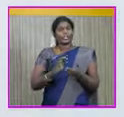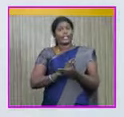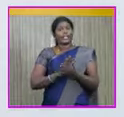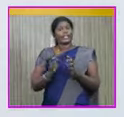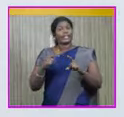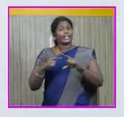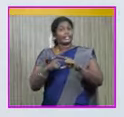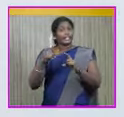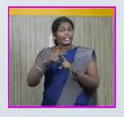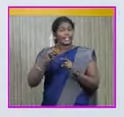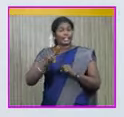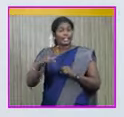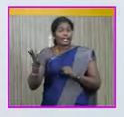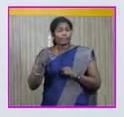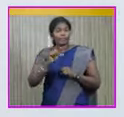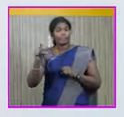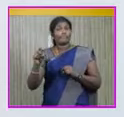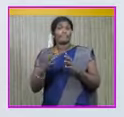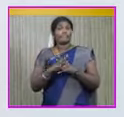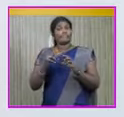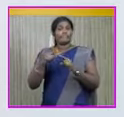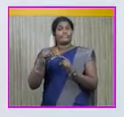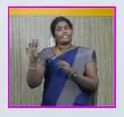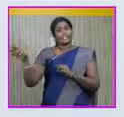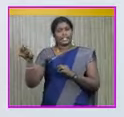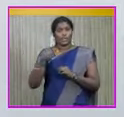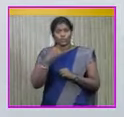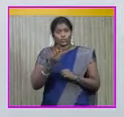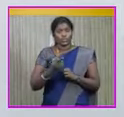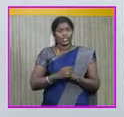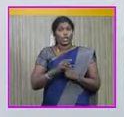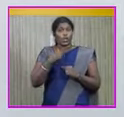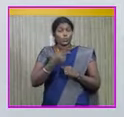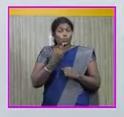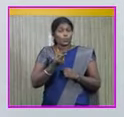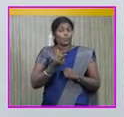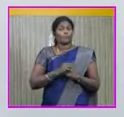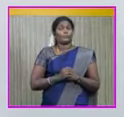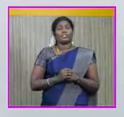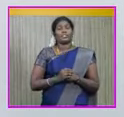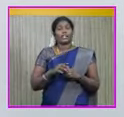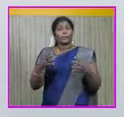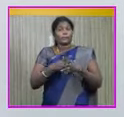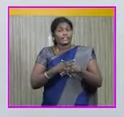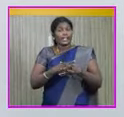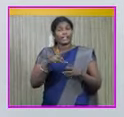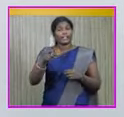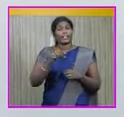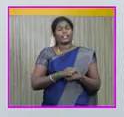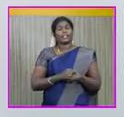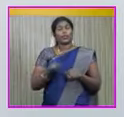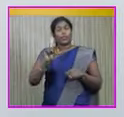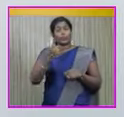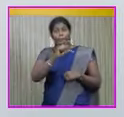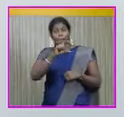WET என்ற இந்த முக்கோணத்தை வெட் முக்கோணம், அதாவது நம்மளால் உச்சரிக்க முடியறதால அந்த 3 எழுத்துக்களையும் சேர்த்து ஒரே